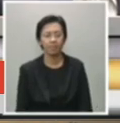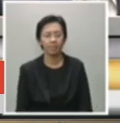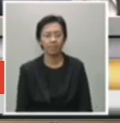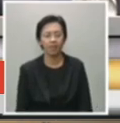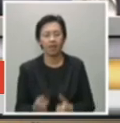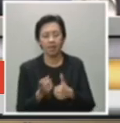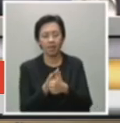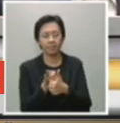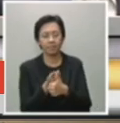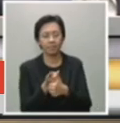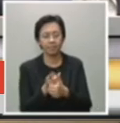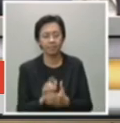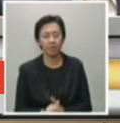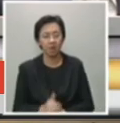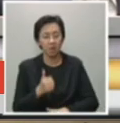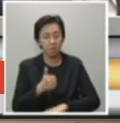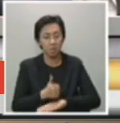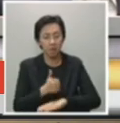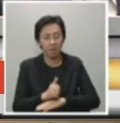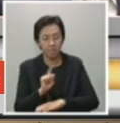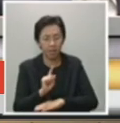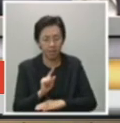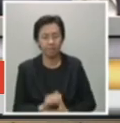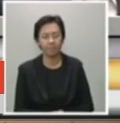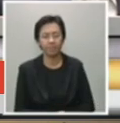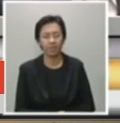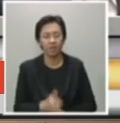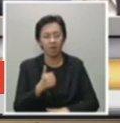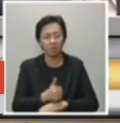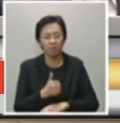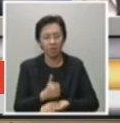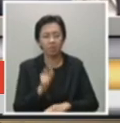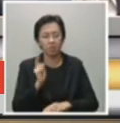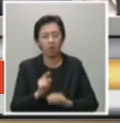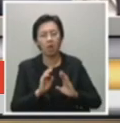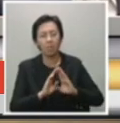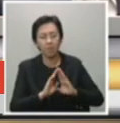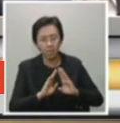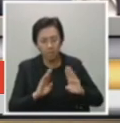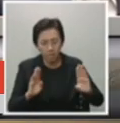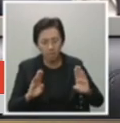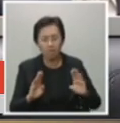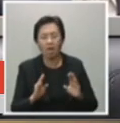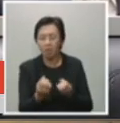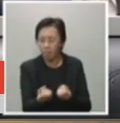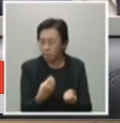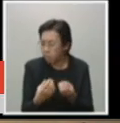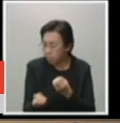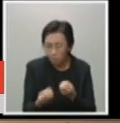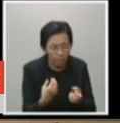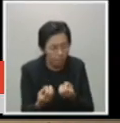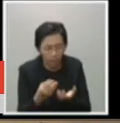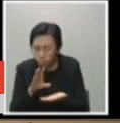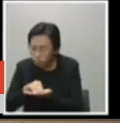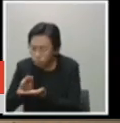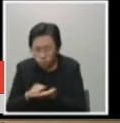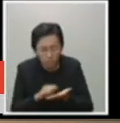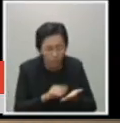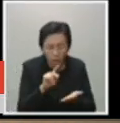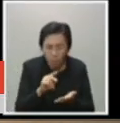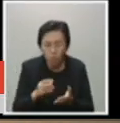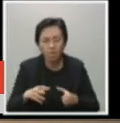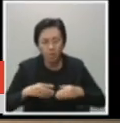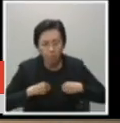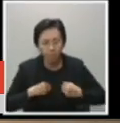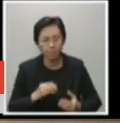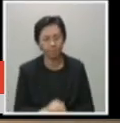รื่องแรกนะคะผู้นำที่ดีจะต้องมีการเปิดกว้างในการรับฟังข้อมูลท่านไม่สามารถแก้ไขปัญหา